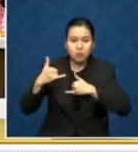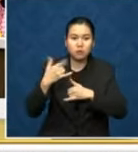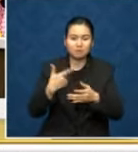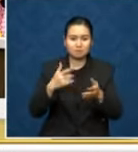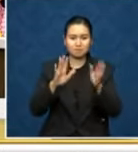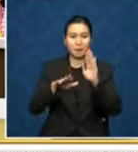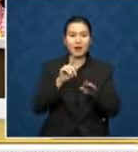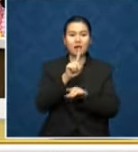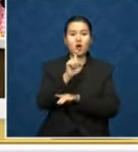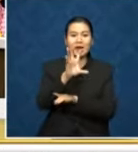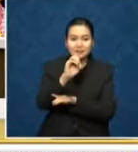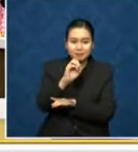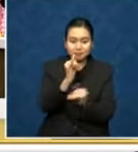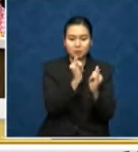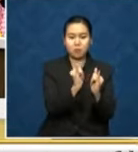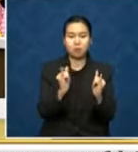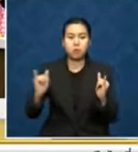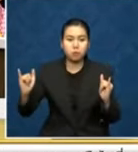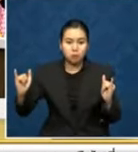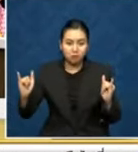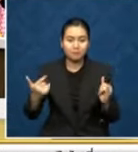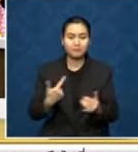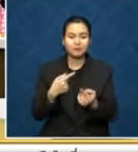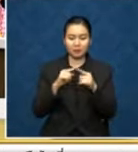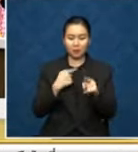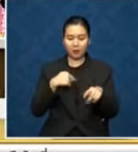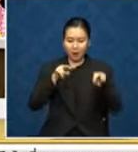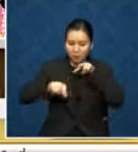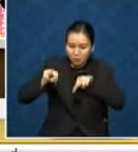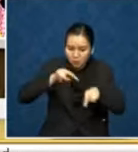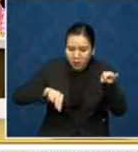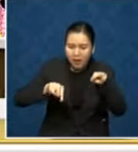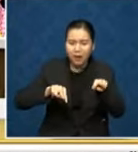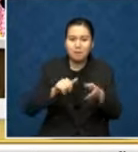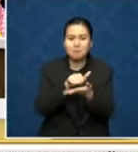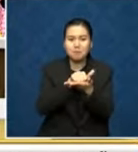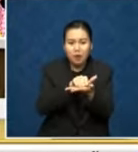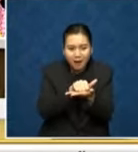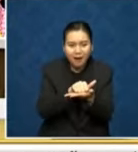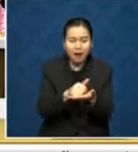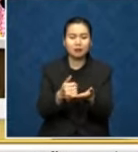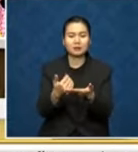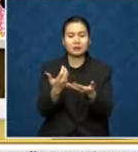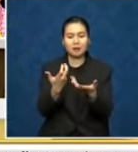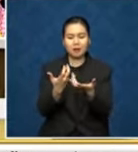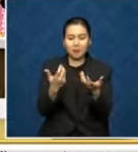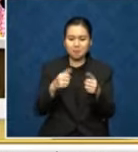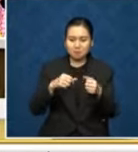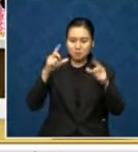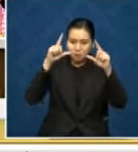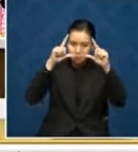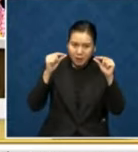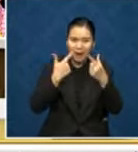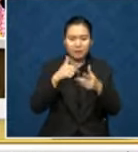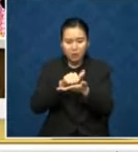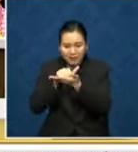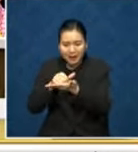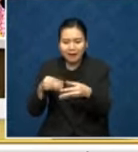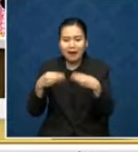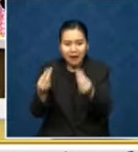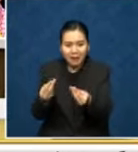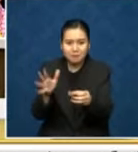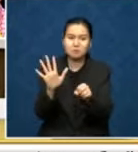เตียงต่อวันครับท่านประธานครับประเด็นปัญหาคือการดูแลรักษาการบริการการพยาบาลของผู้ป่วยไม่เพียง